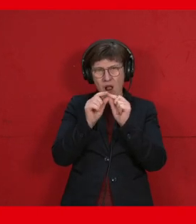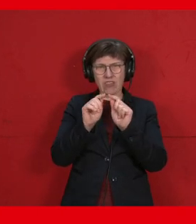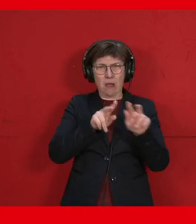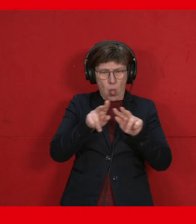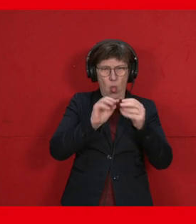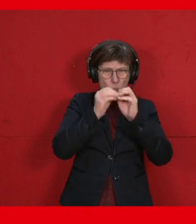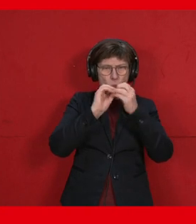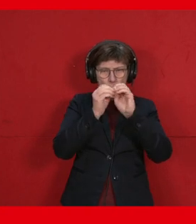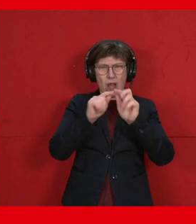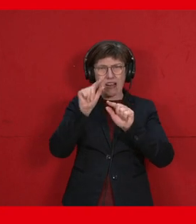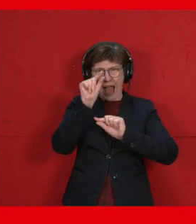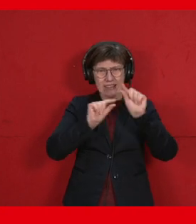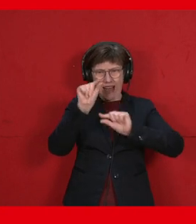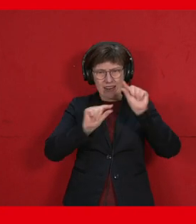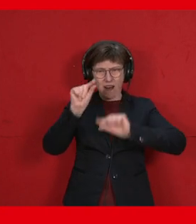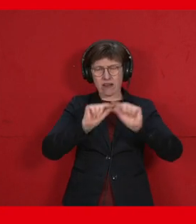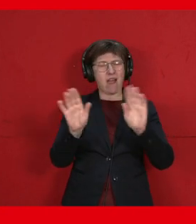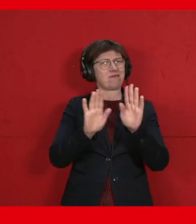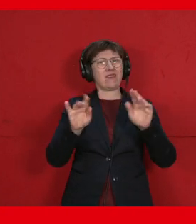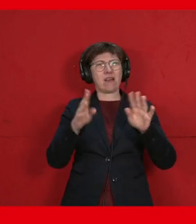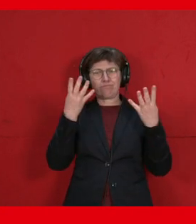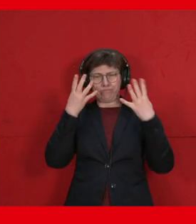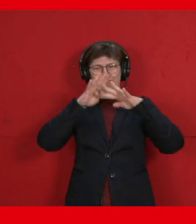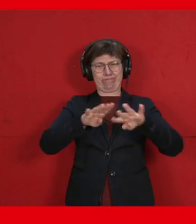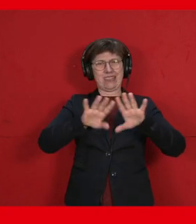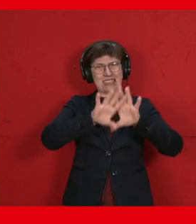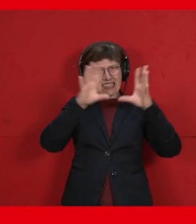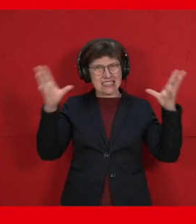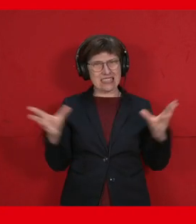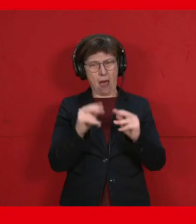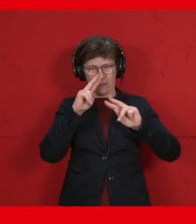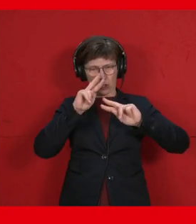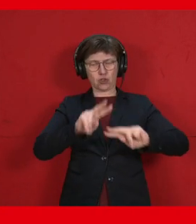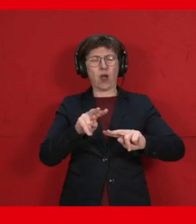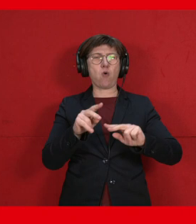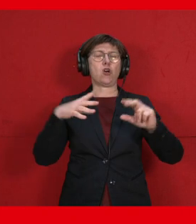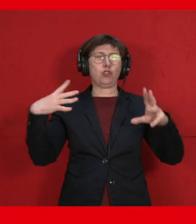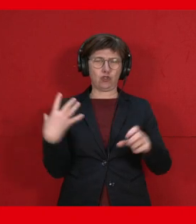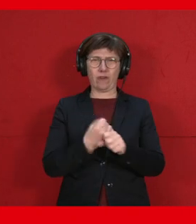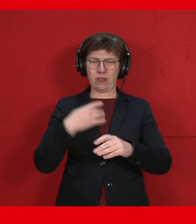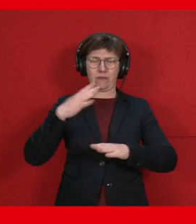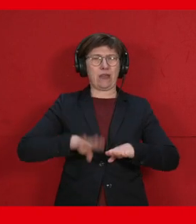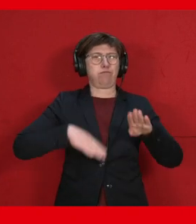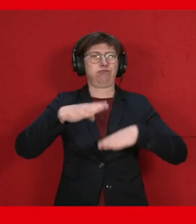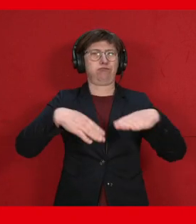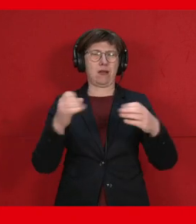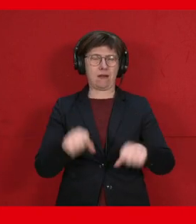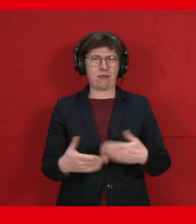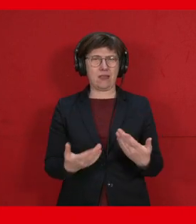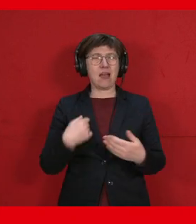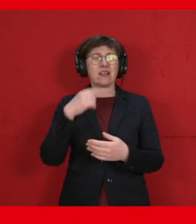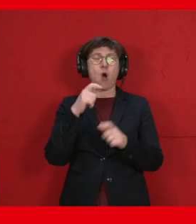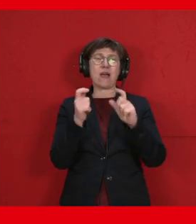Mikromanagement verlieren, dann können wir tatsächlich den großen Wurf machen. Und insofern würde ich sagen, die